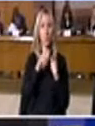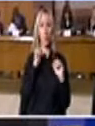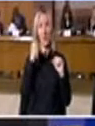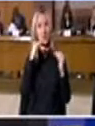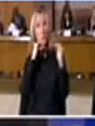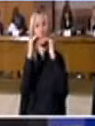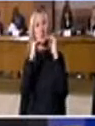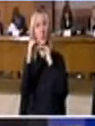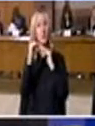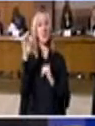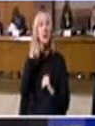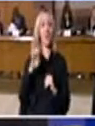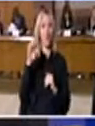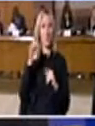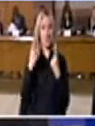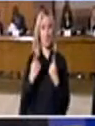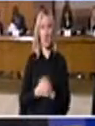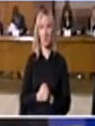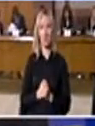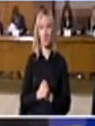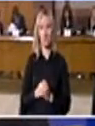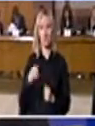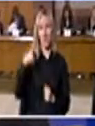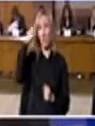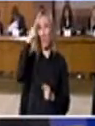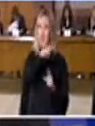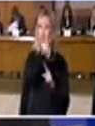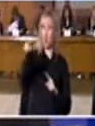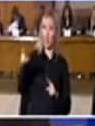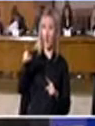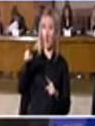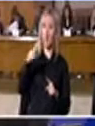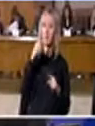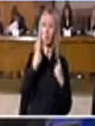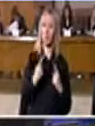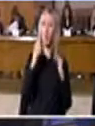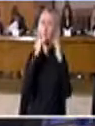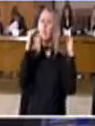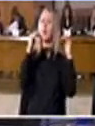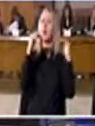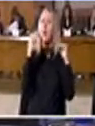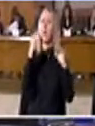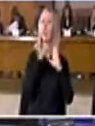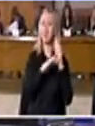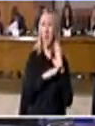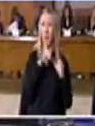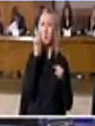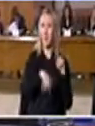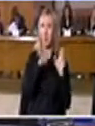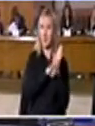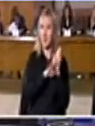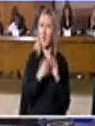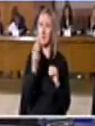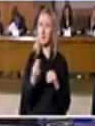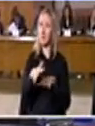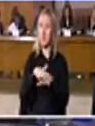sa evropskim standardima. Podsjetit ću vas da je pored krovnog zakona o zabrani diskriminacije Skupština Srbije